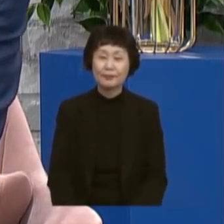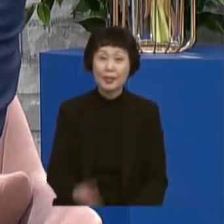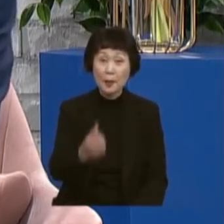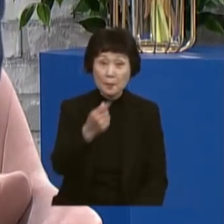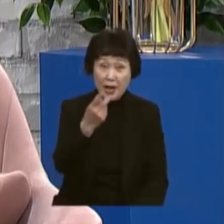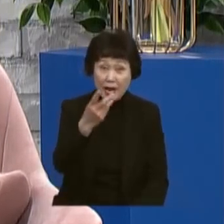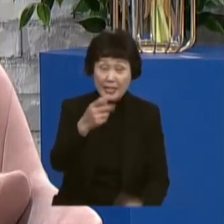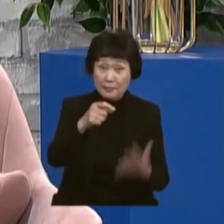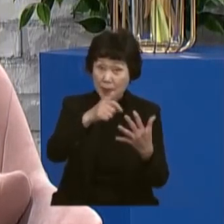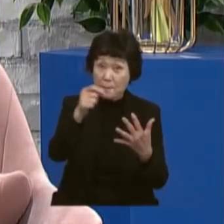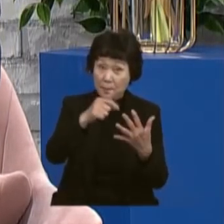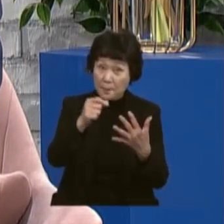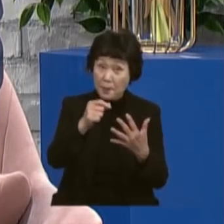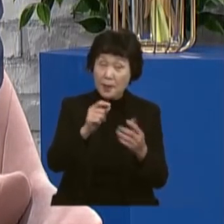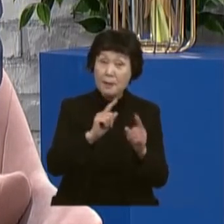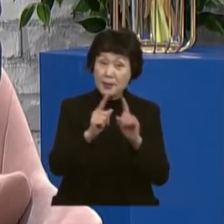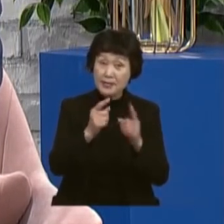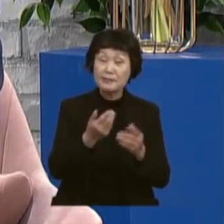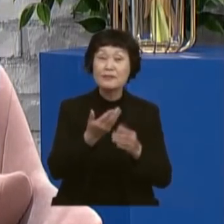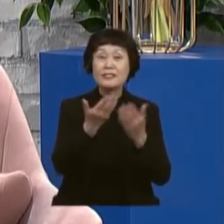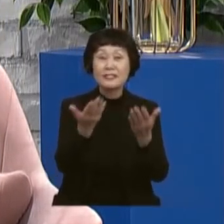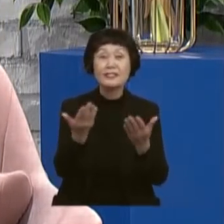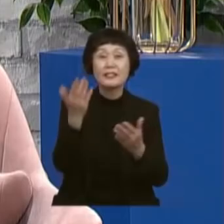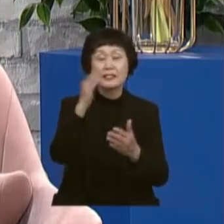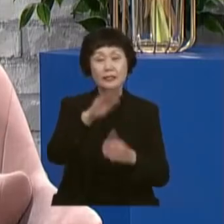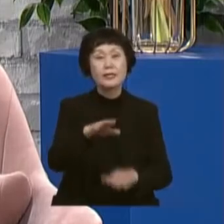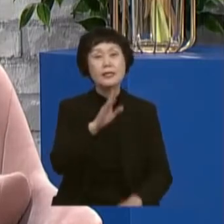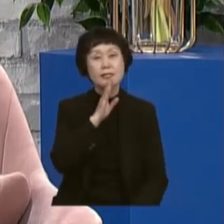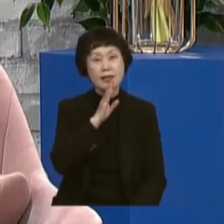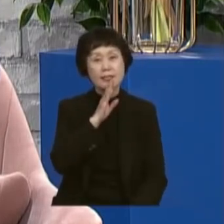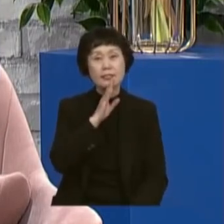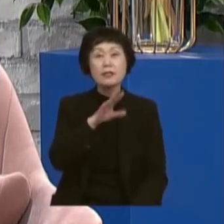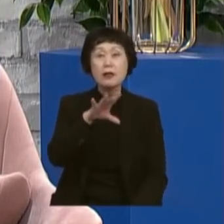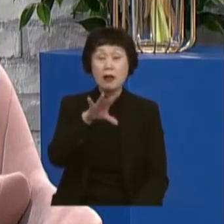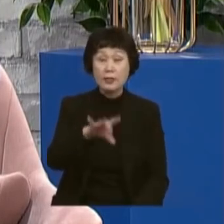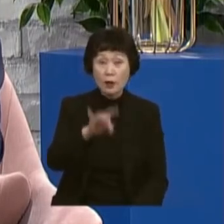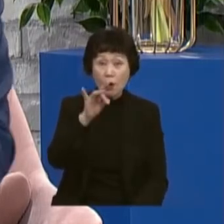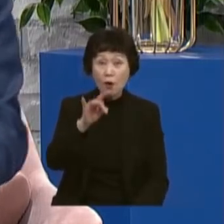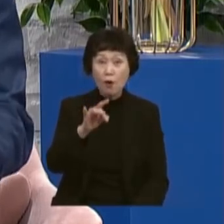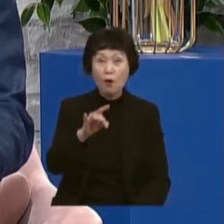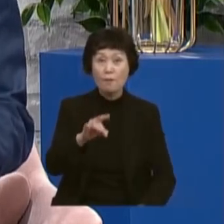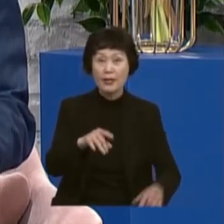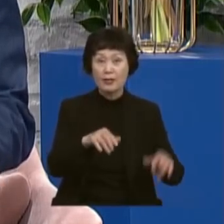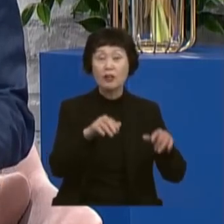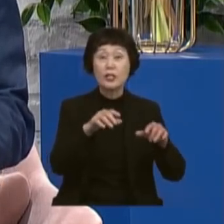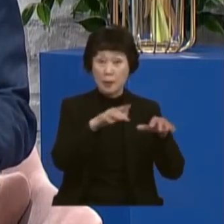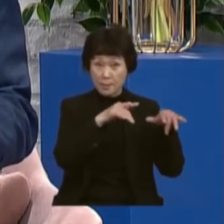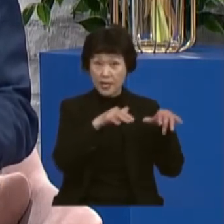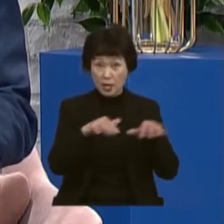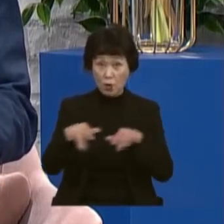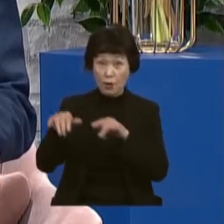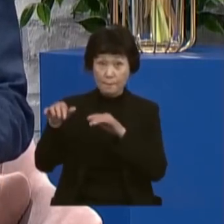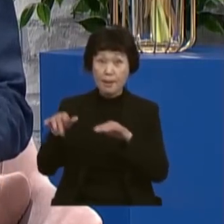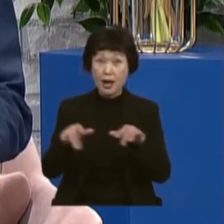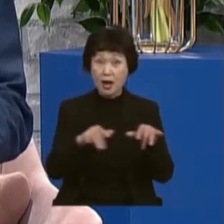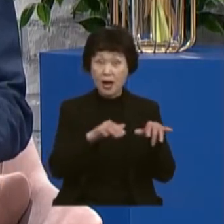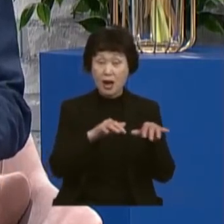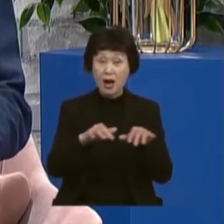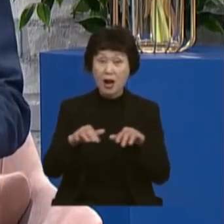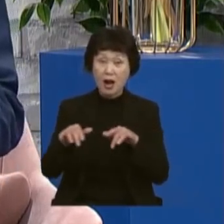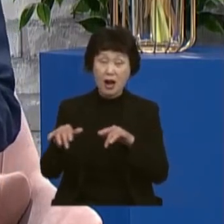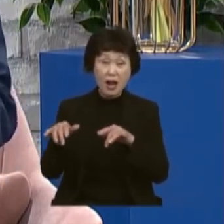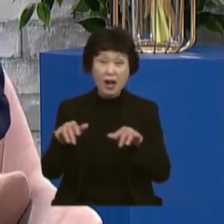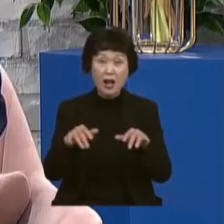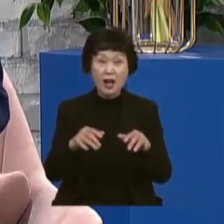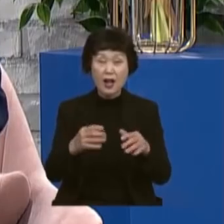우리가 지금 뽑아온 네. 거잖아요. 근데 사실은 처음에 그냥 건반에다가 그냥 이렇게